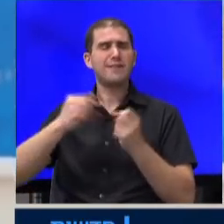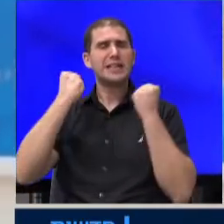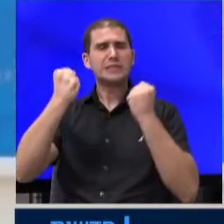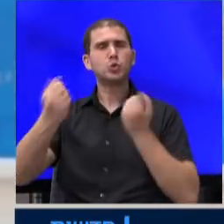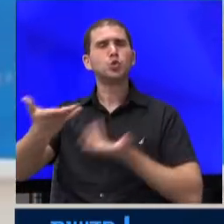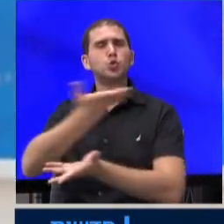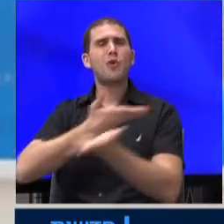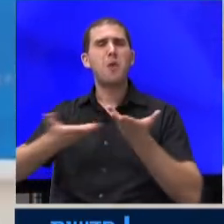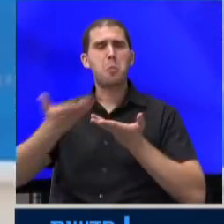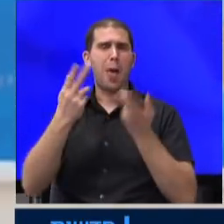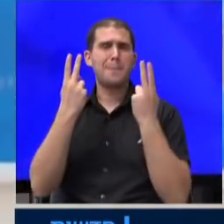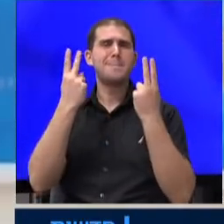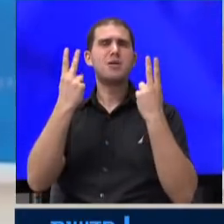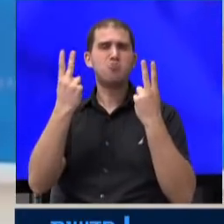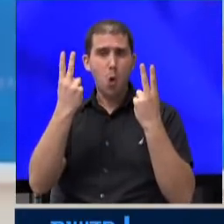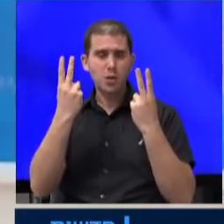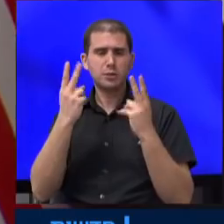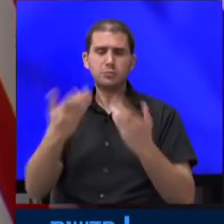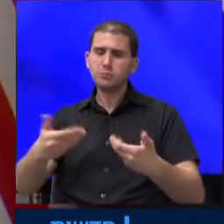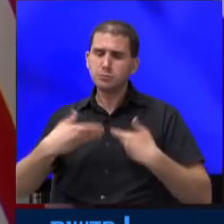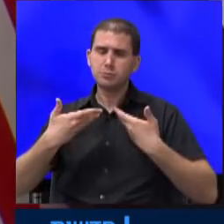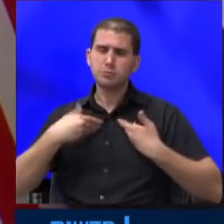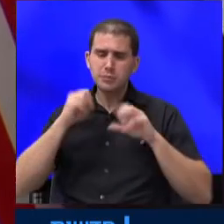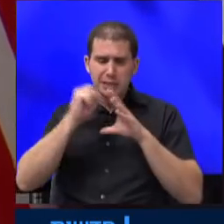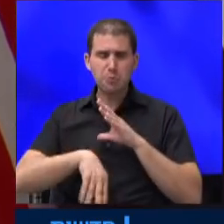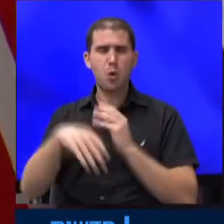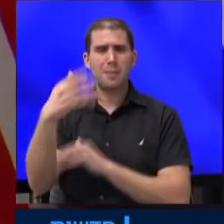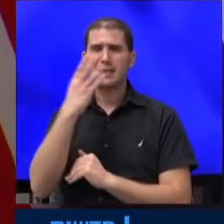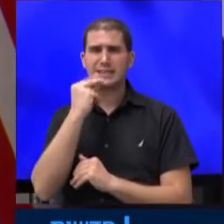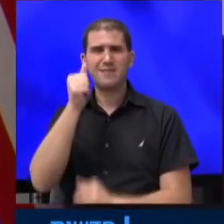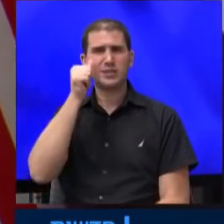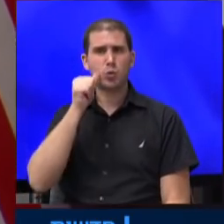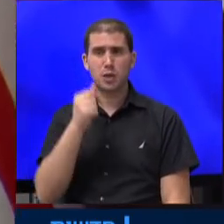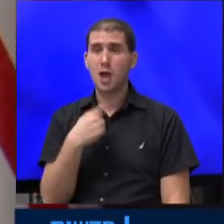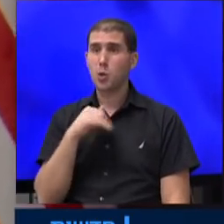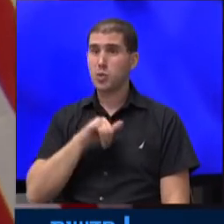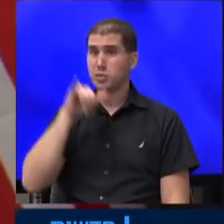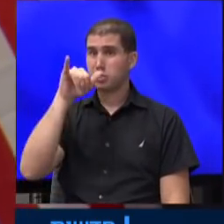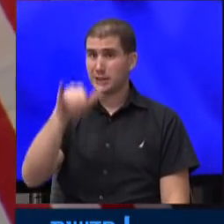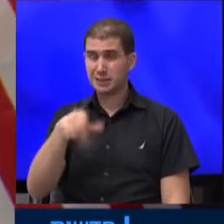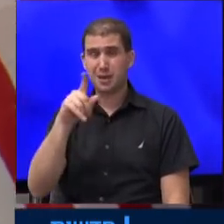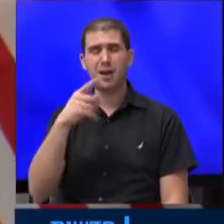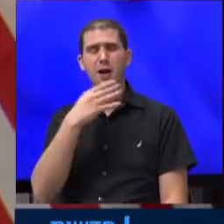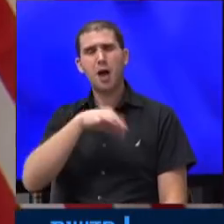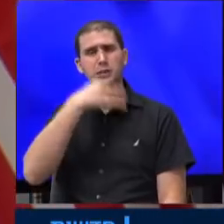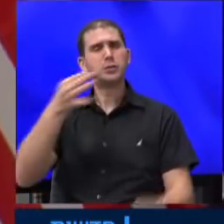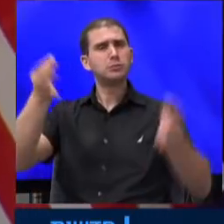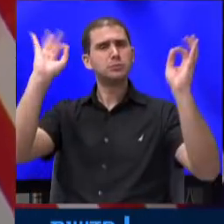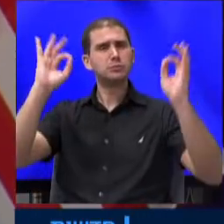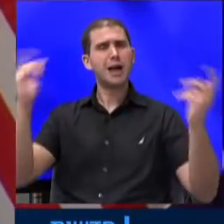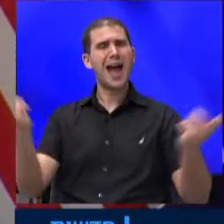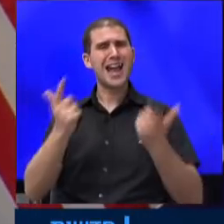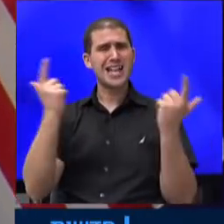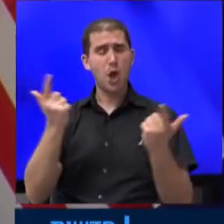משמעותיים שיתרמו למדינת ישראל ולסודאן. ואנחנו טסים עכשיו מה... אצל ההצהרות החגיגיות, ראש הממשלה נתניהו אישר